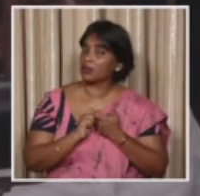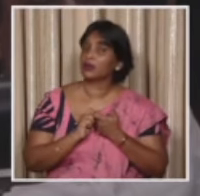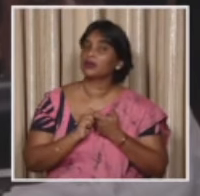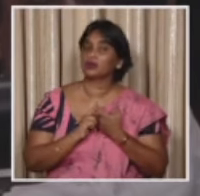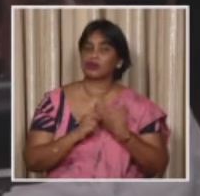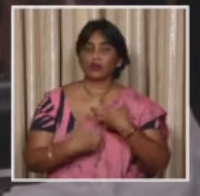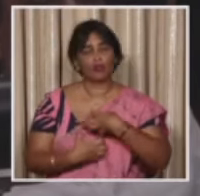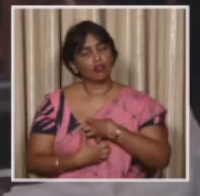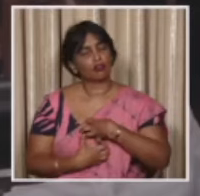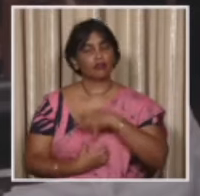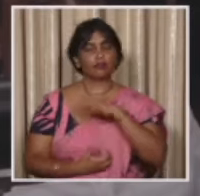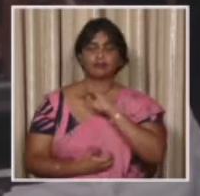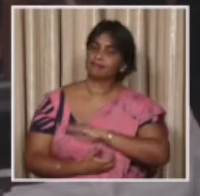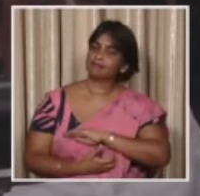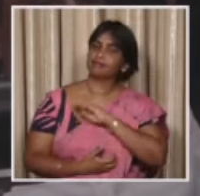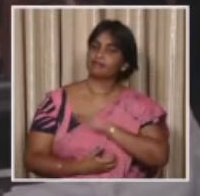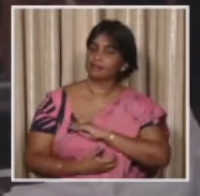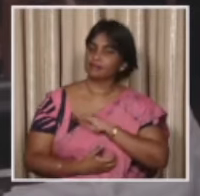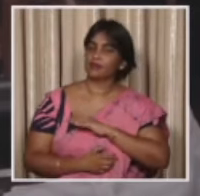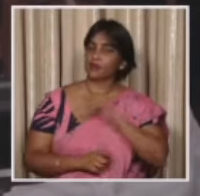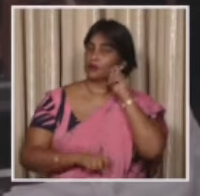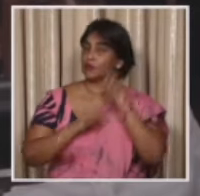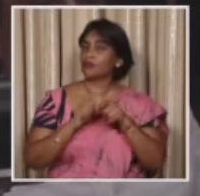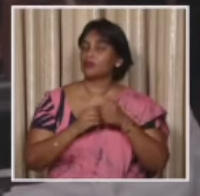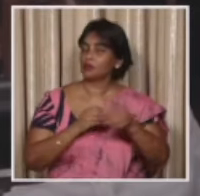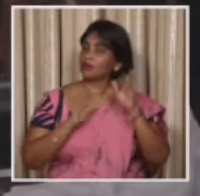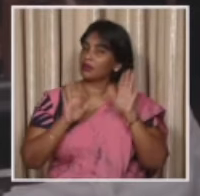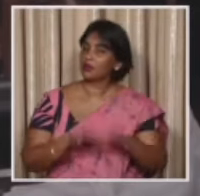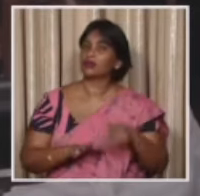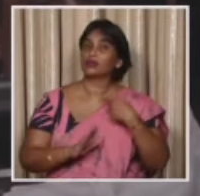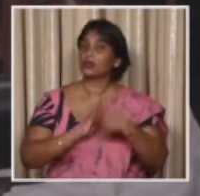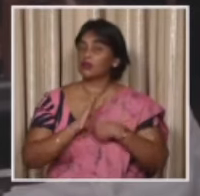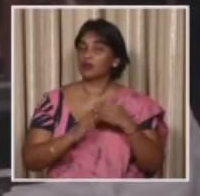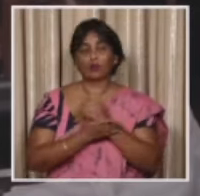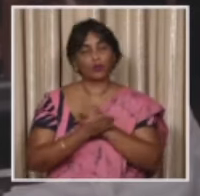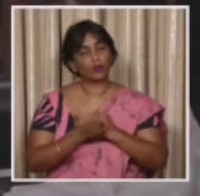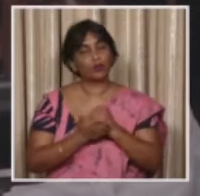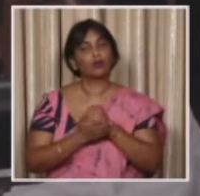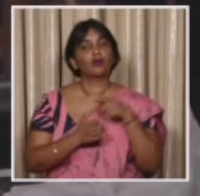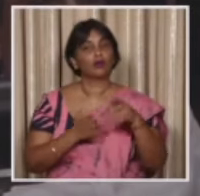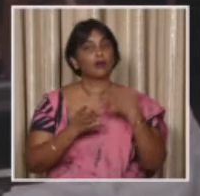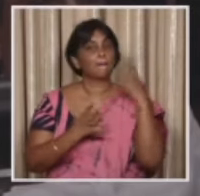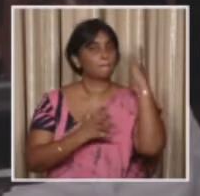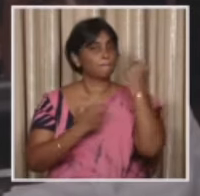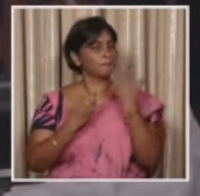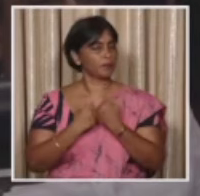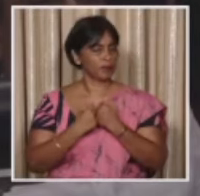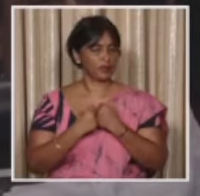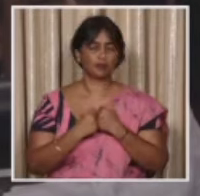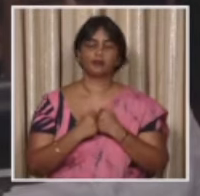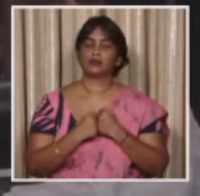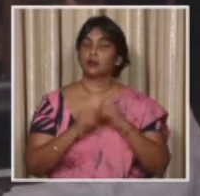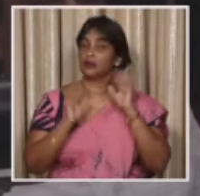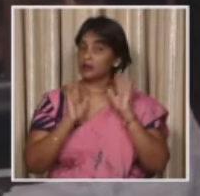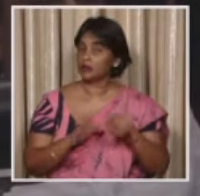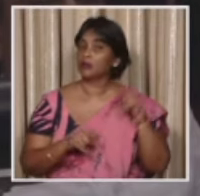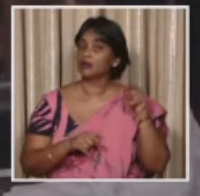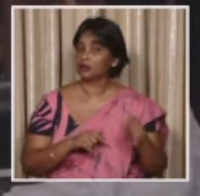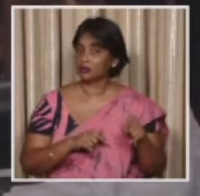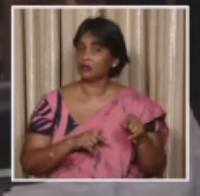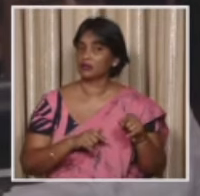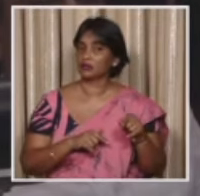දුක් විඳගෙන ඒ දුක් විඳින ජනතාව ඉන්නවා. මොකද රටේ සමස්තයක් ඇරෙන්න මේකෙන් ප්‍රතිඵලයක් ලැබෙන නිසා. හැබැයි දැන්